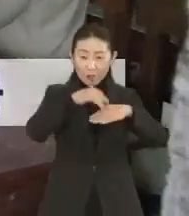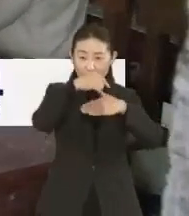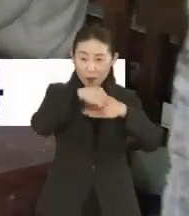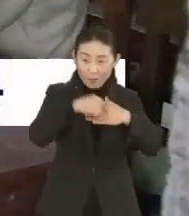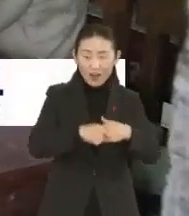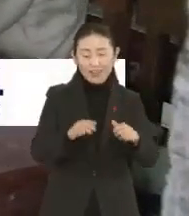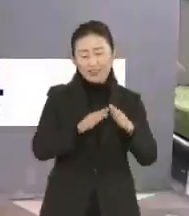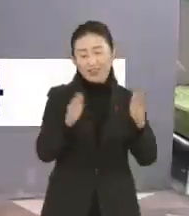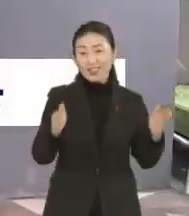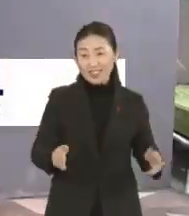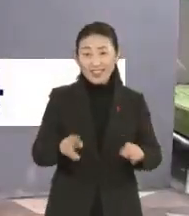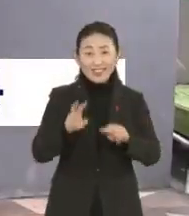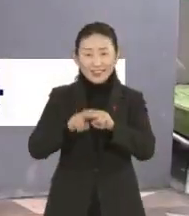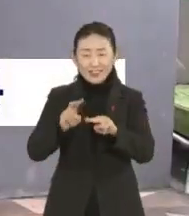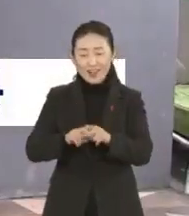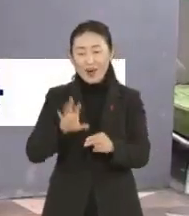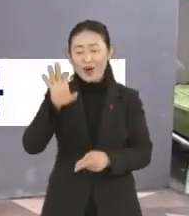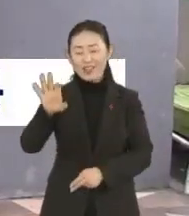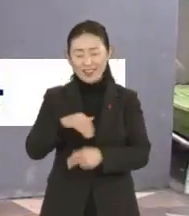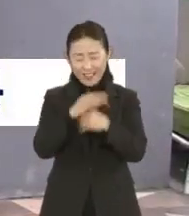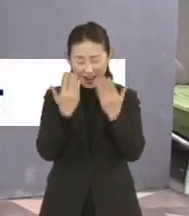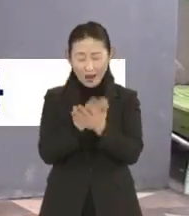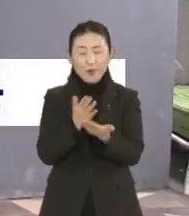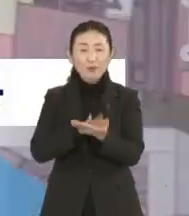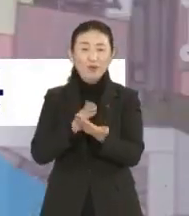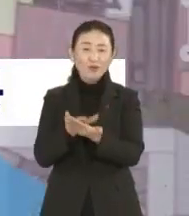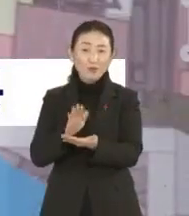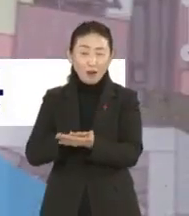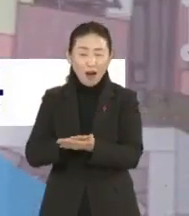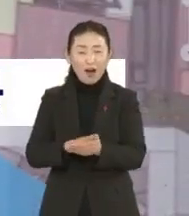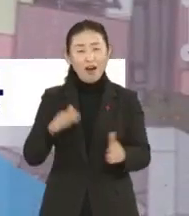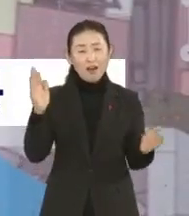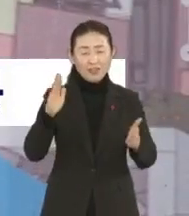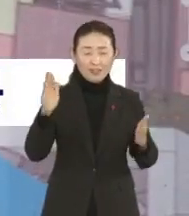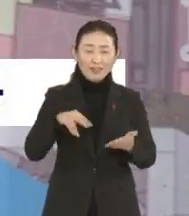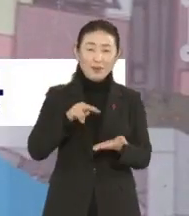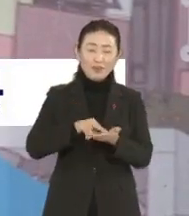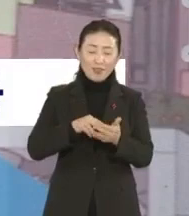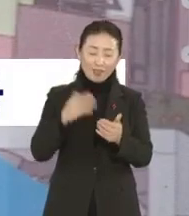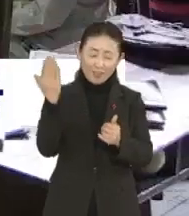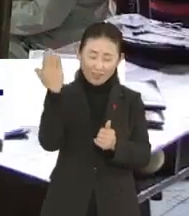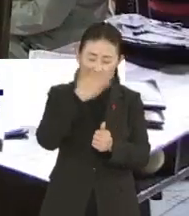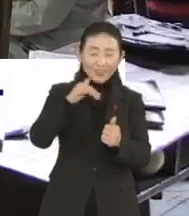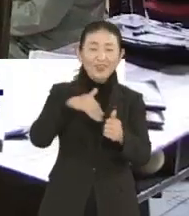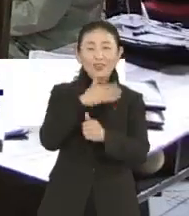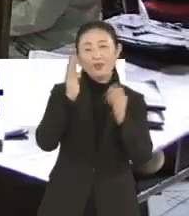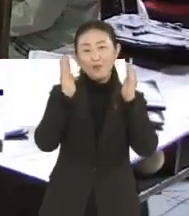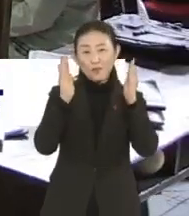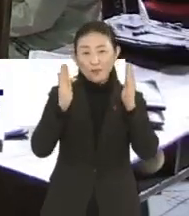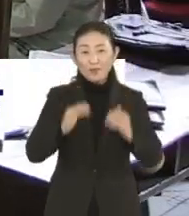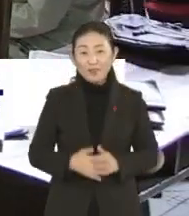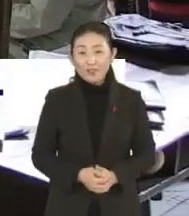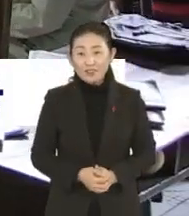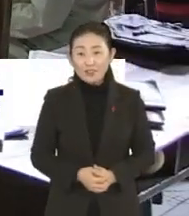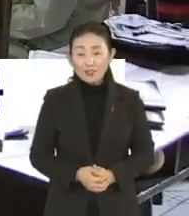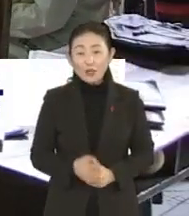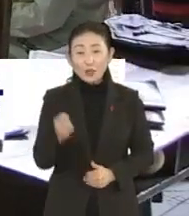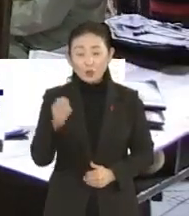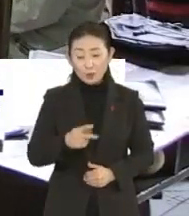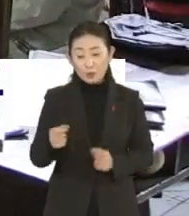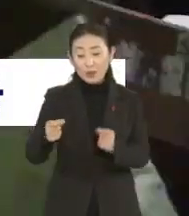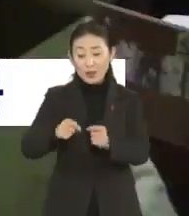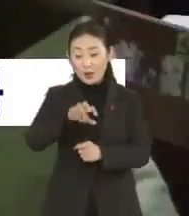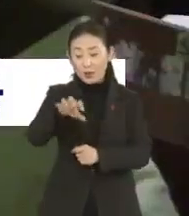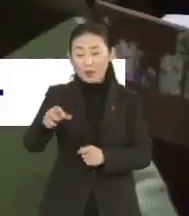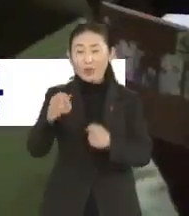책상과 의자, 화장실까지 보수하면서 학생들은 더욱 쾌적한 환경에서 공부하게 됐습니다. 또 주변 67개의